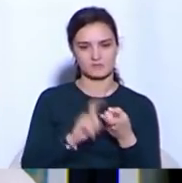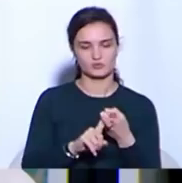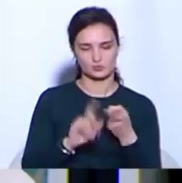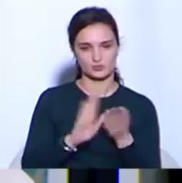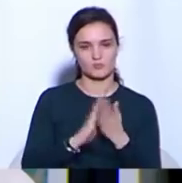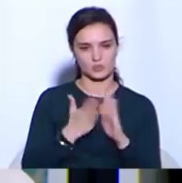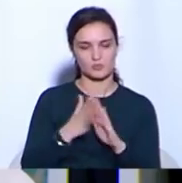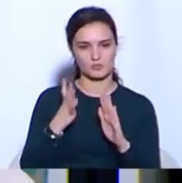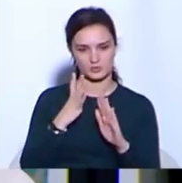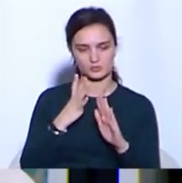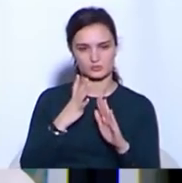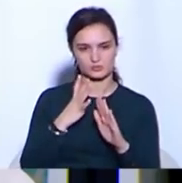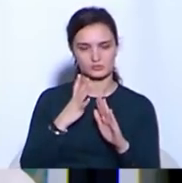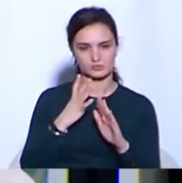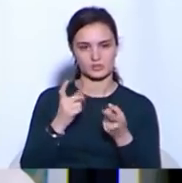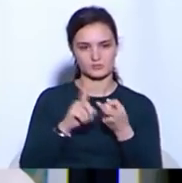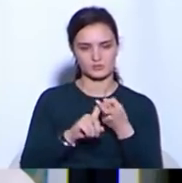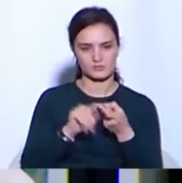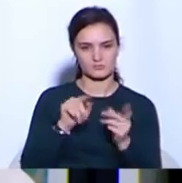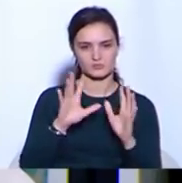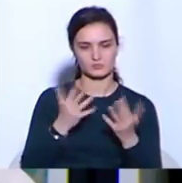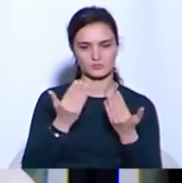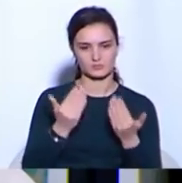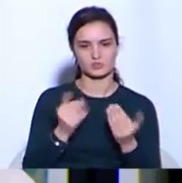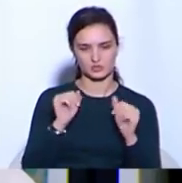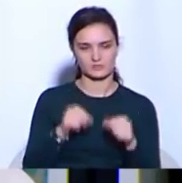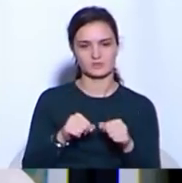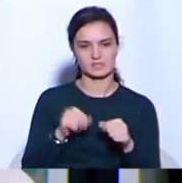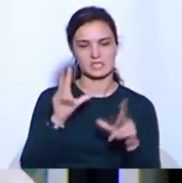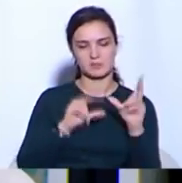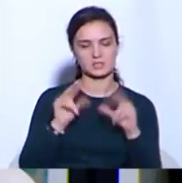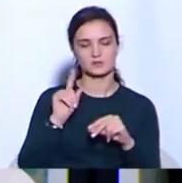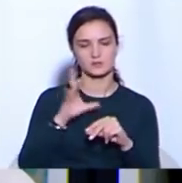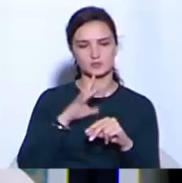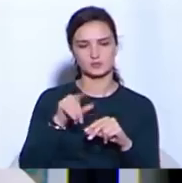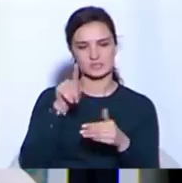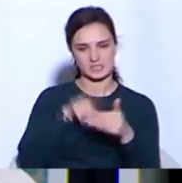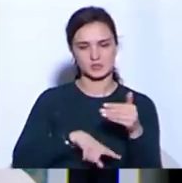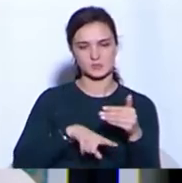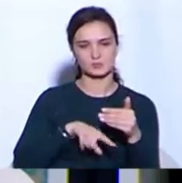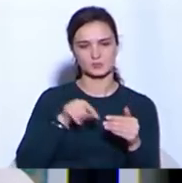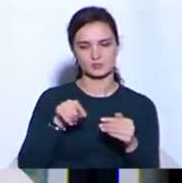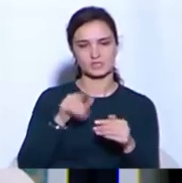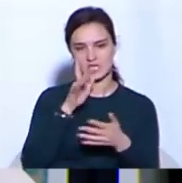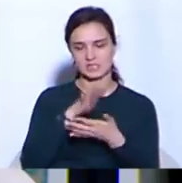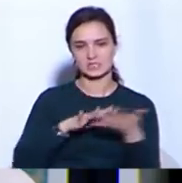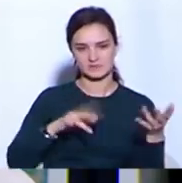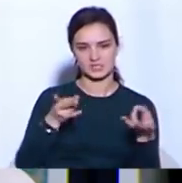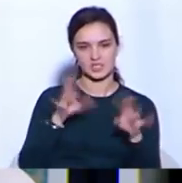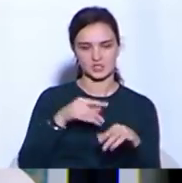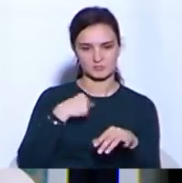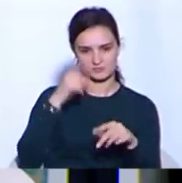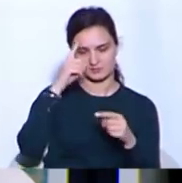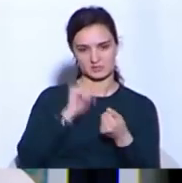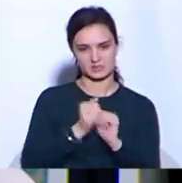ასოცირებული მდგომარეობა იყოს დაკავშირებული. ამ შემთხვევაში შეგვიძლია იმედი გქონდეს, რომ ის სარწმუნოდ და ღრმად და ხანგრძლივად დარჩება